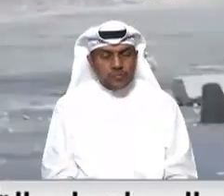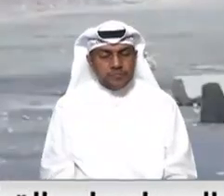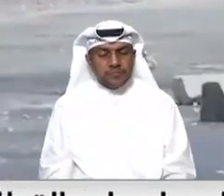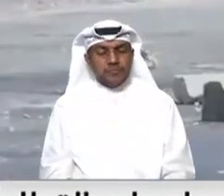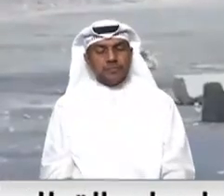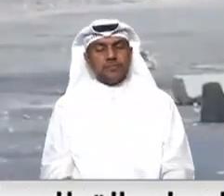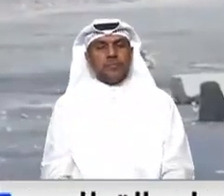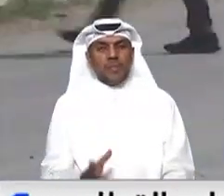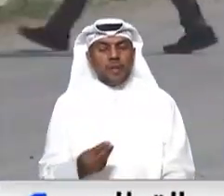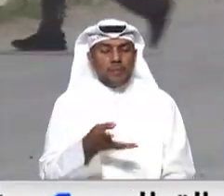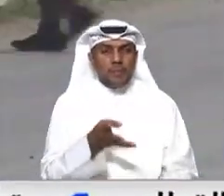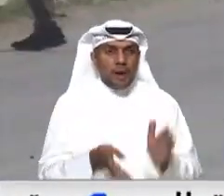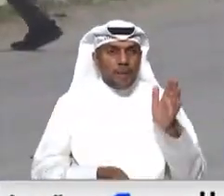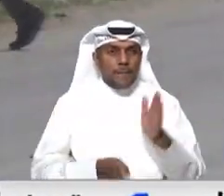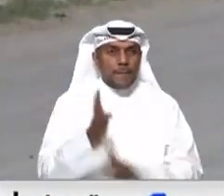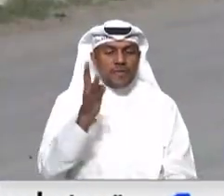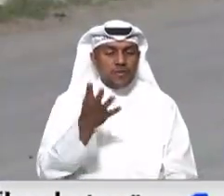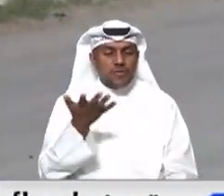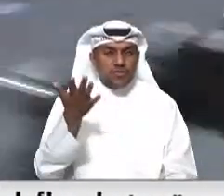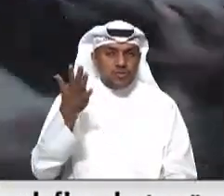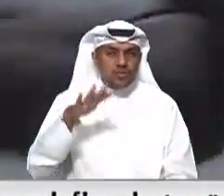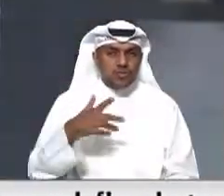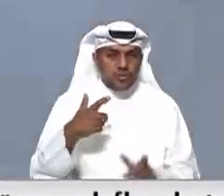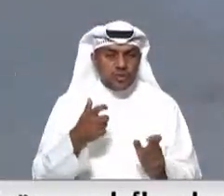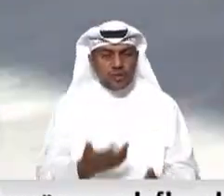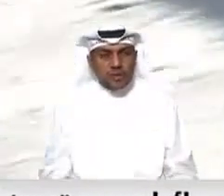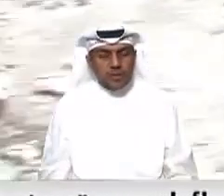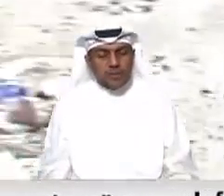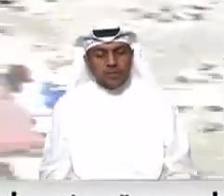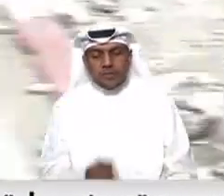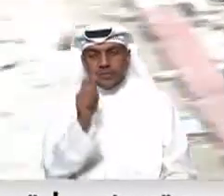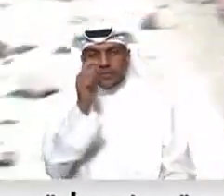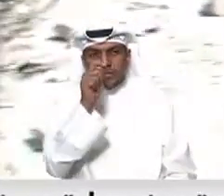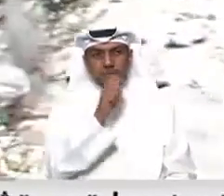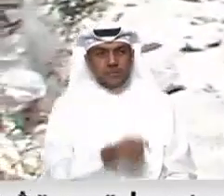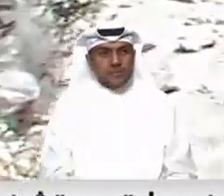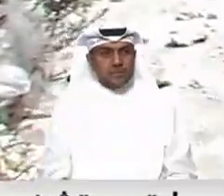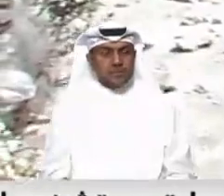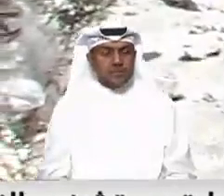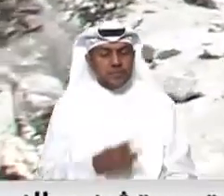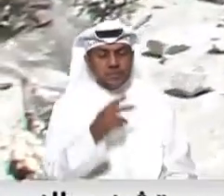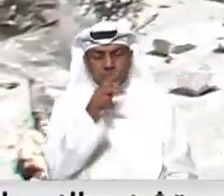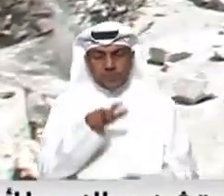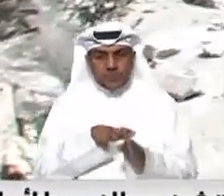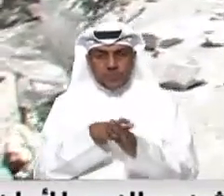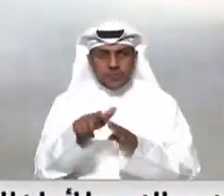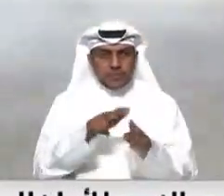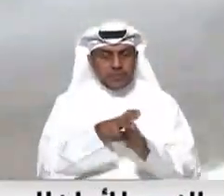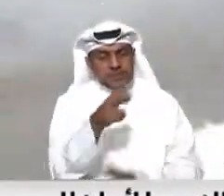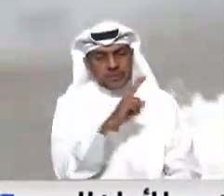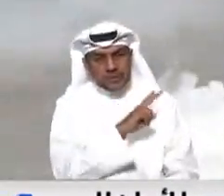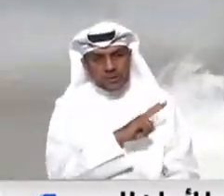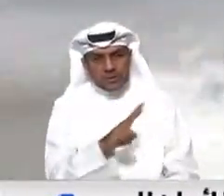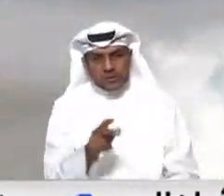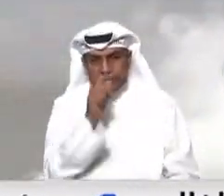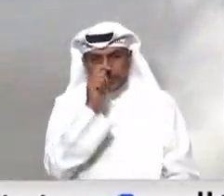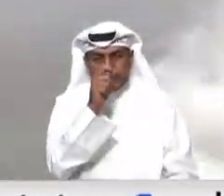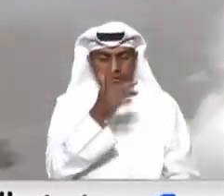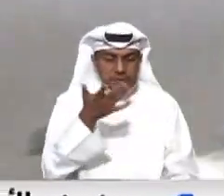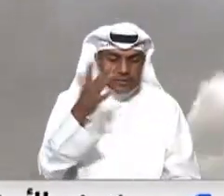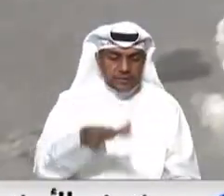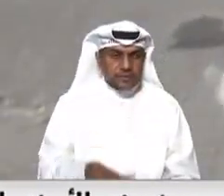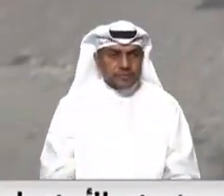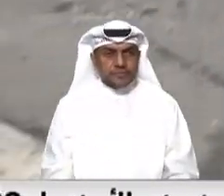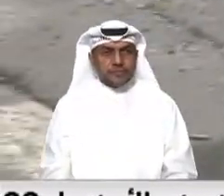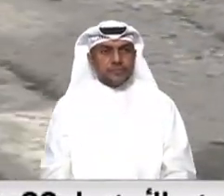سقط 14 شهيدا في مداهمة نفذتها قوات الاحتلال الإسرائيلية لمدينة ومخيم جنين